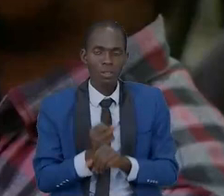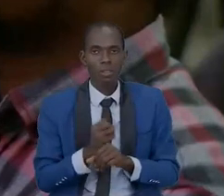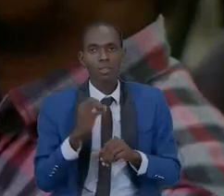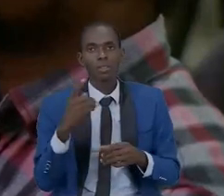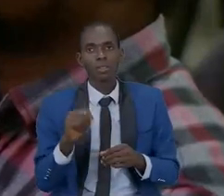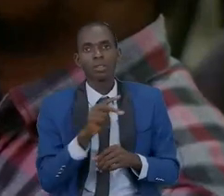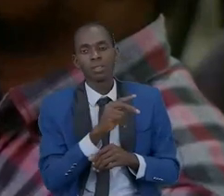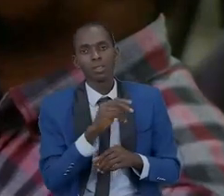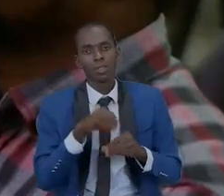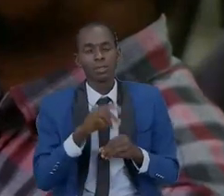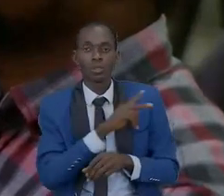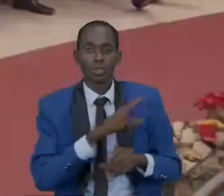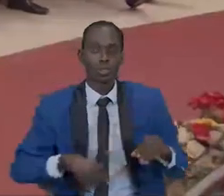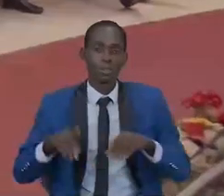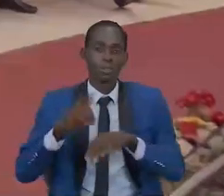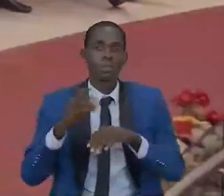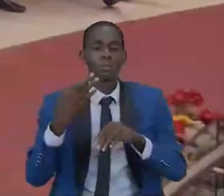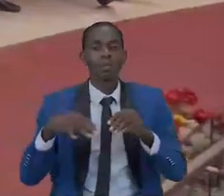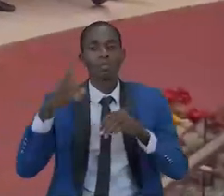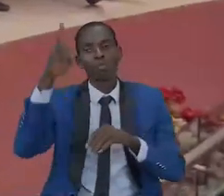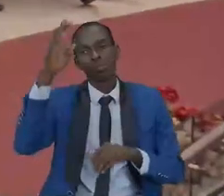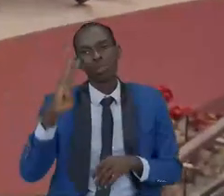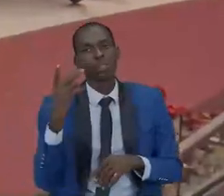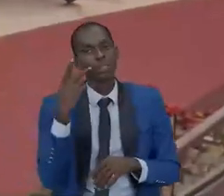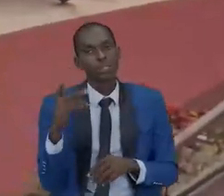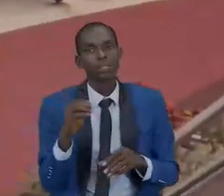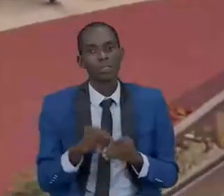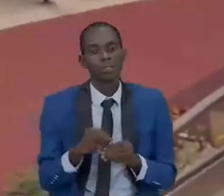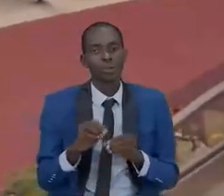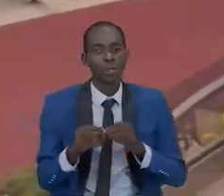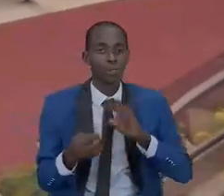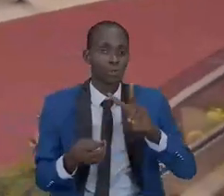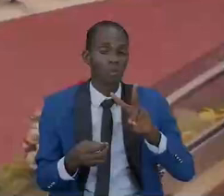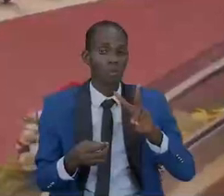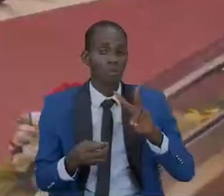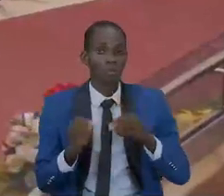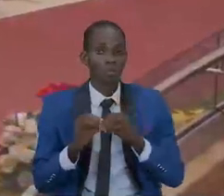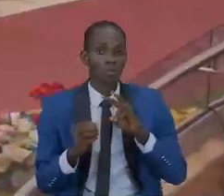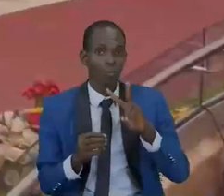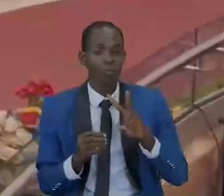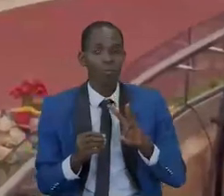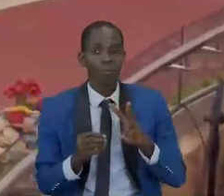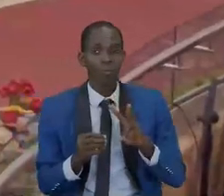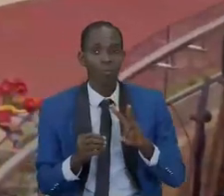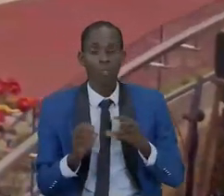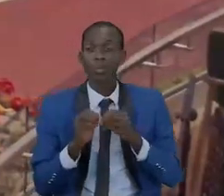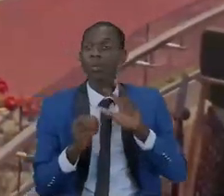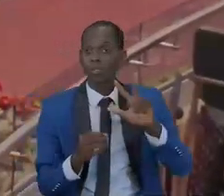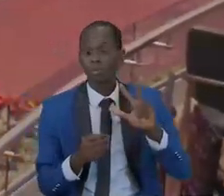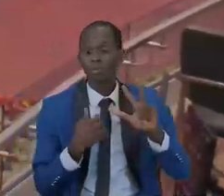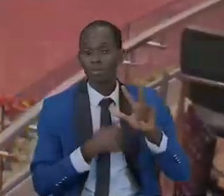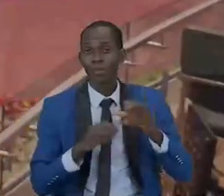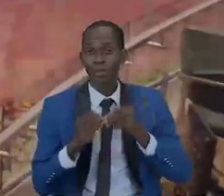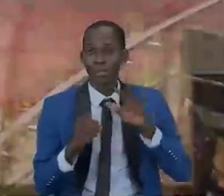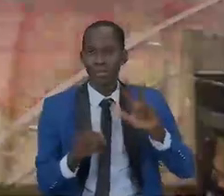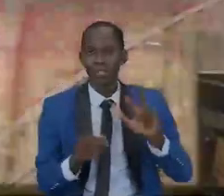le confirme au nom de Jésus voyons le deuxième élément ici plutôt c'est